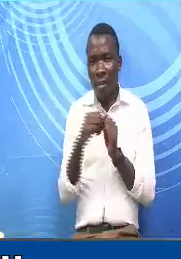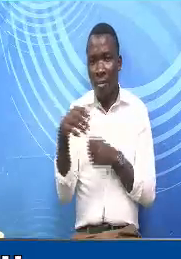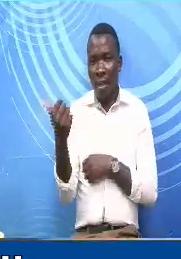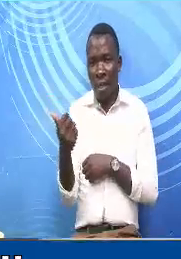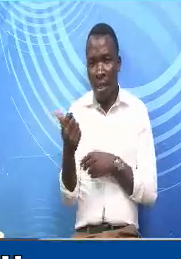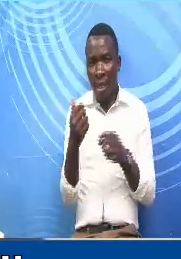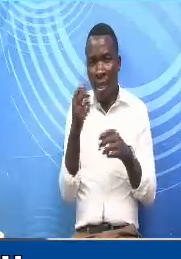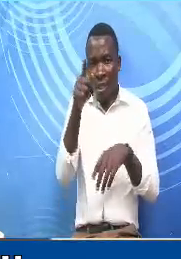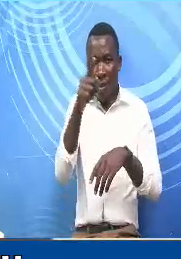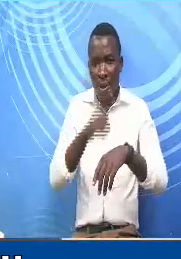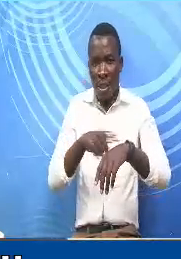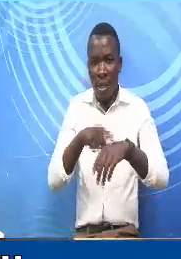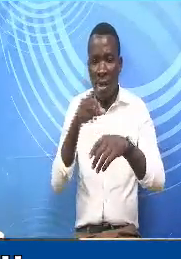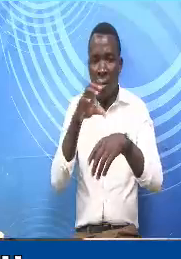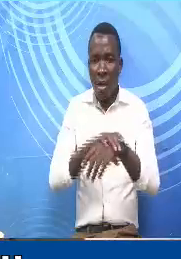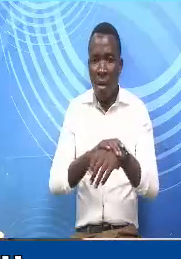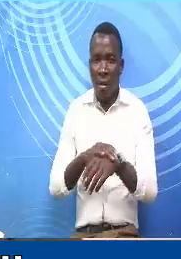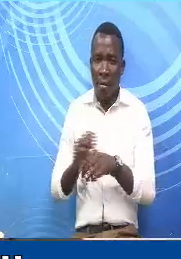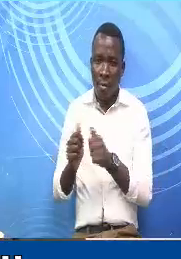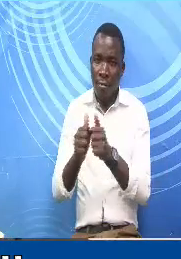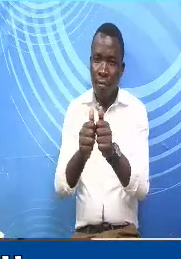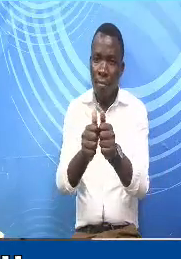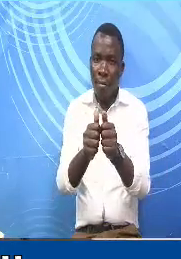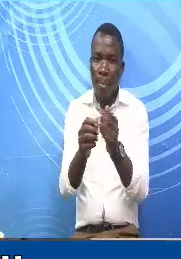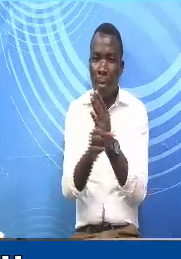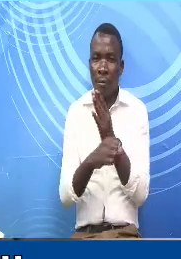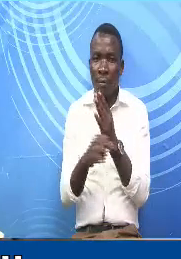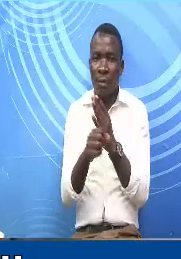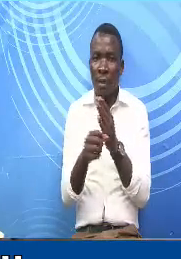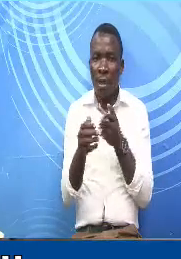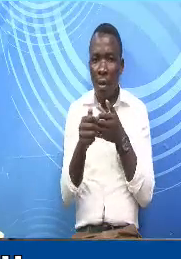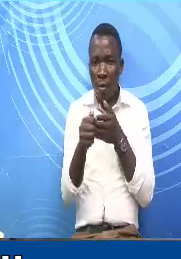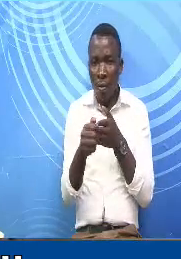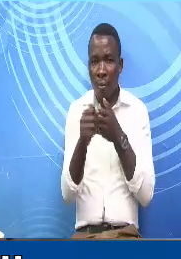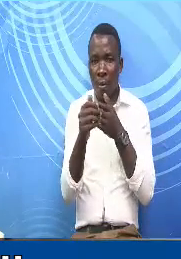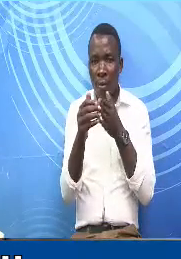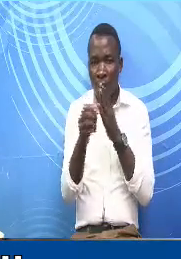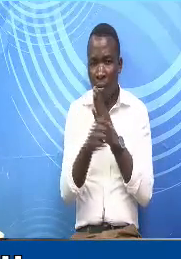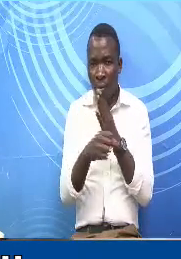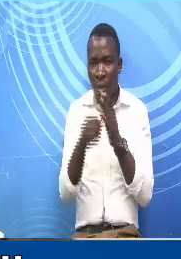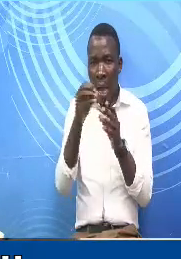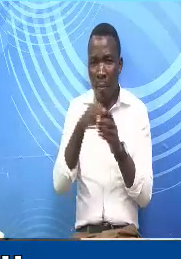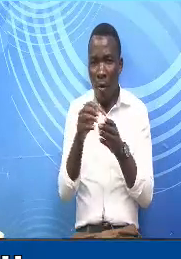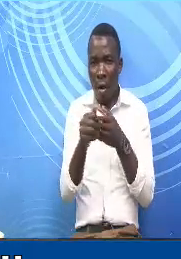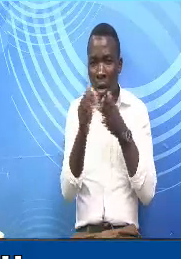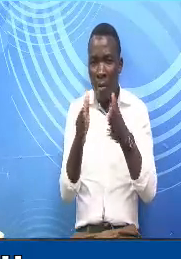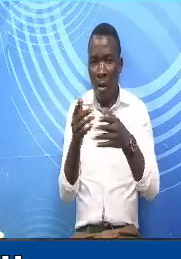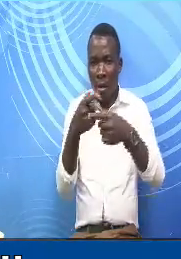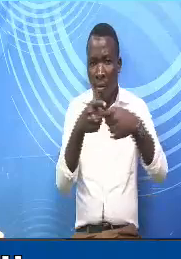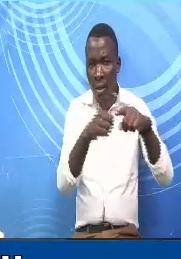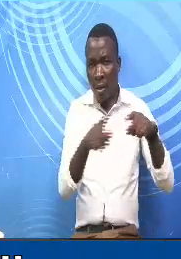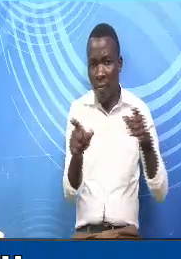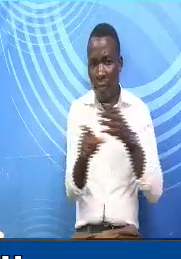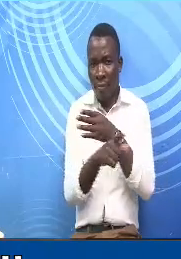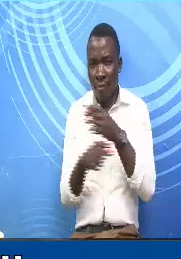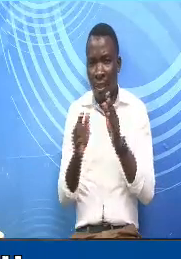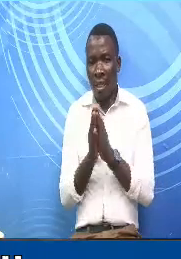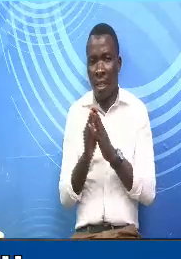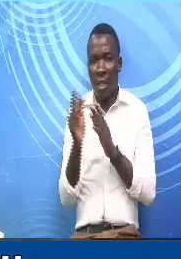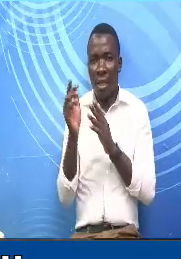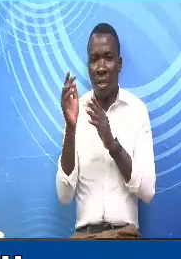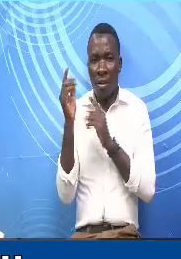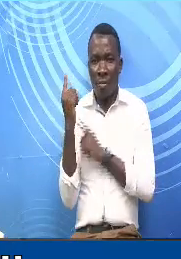icyo gihe ngo barafashwe bajyanwa ku murenge ubuyobozi bw'umurenge harimo abayobozi batandukanye mu z'ibanze na daso nuko